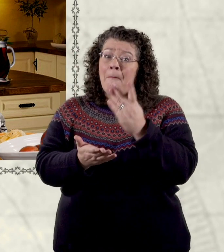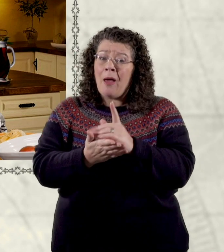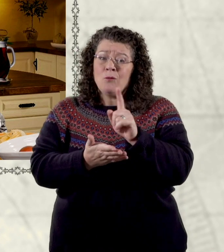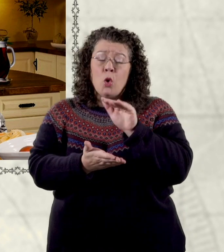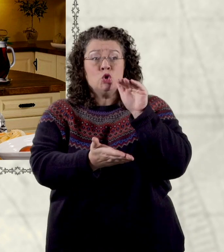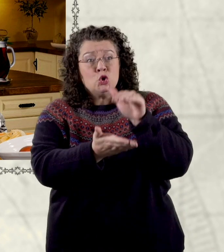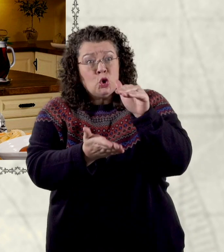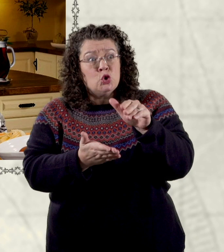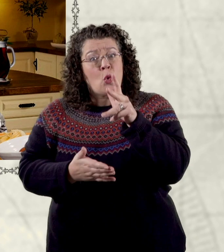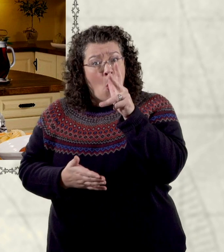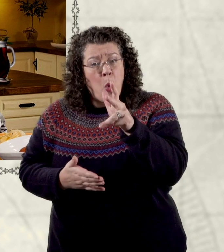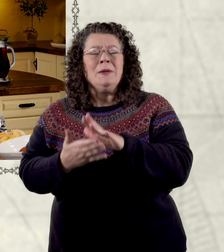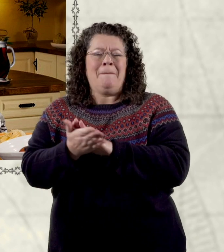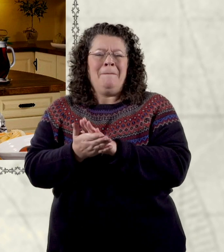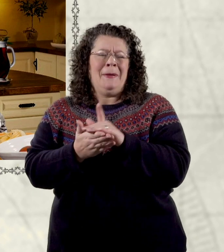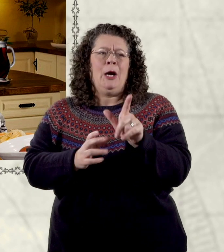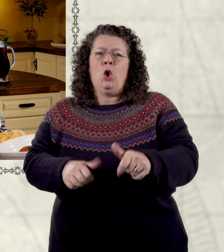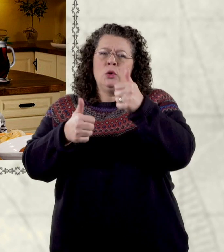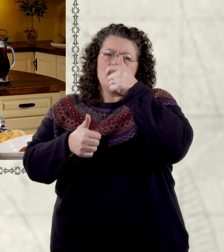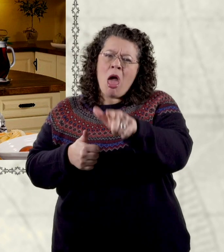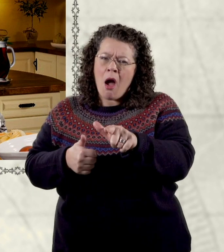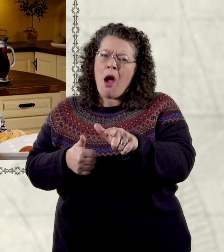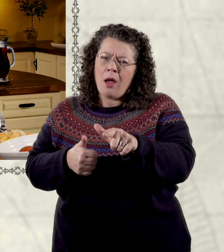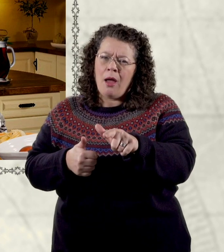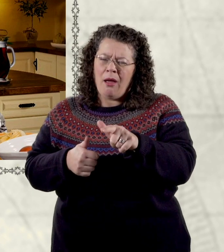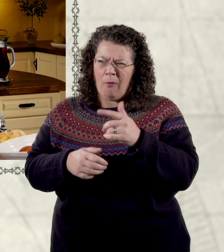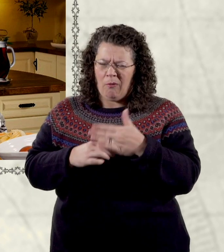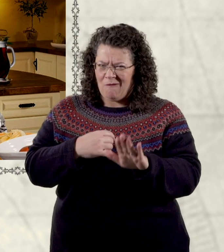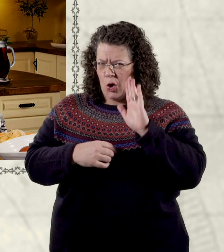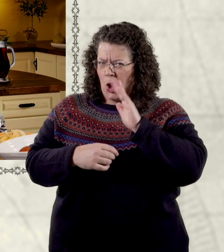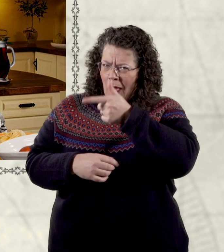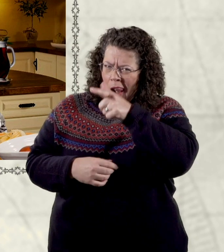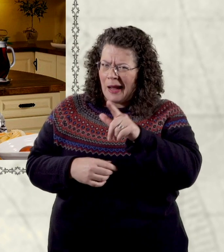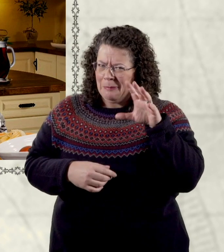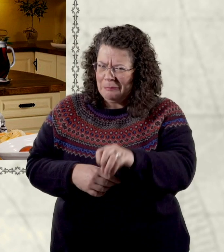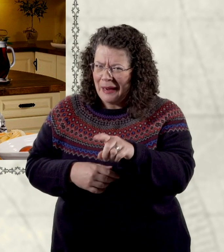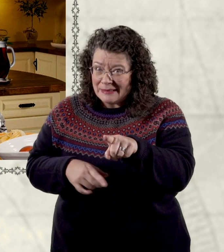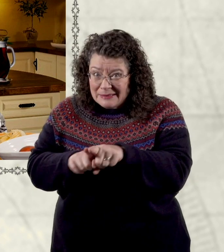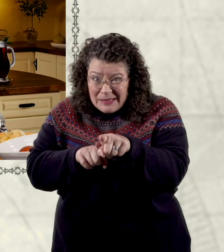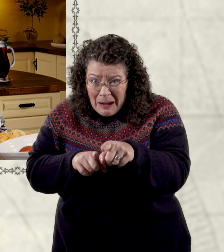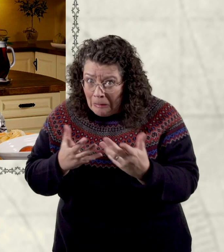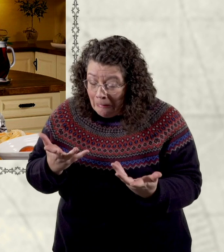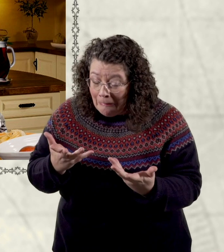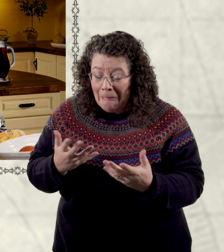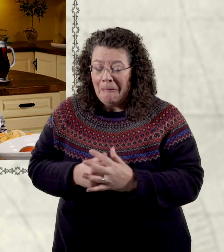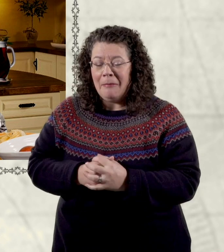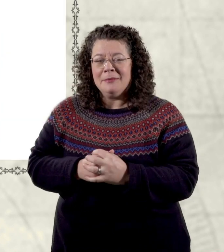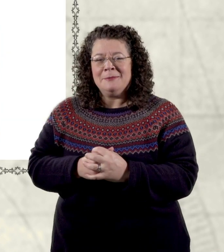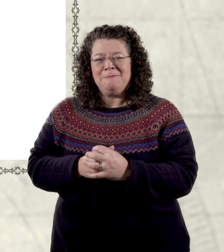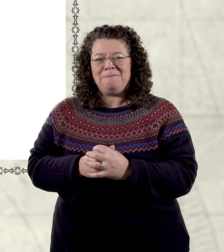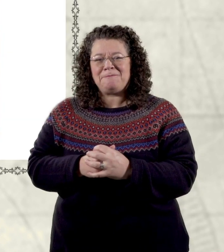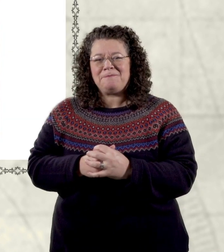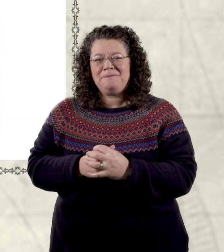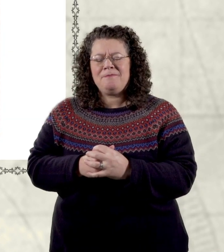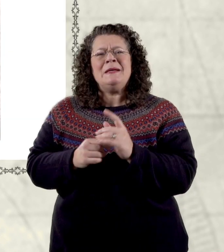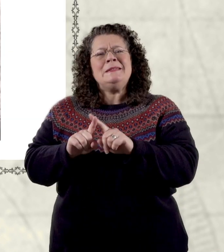rhai yn credu fod just cyffwrdd yn y ceffyl yn dod â lwc dda iddyn nhw. Wel, Dwi eriod wedi clywed am gnoad lwcus. I chi?